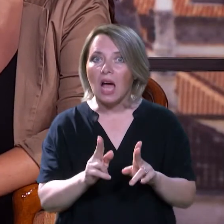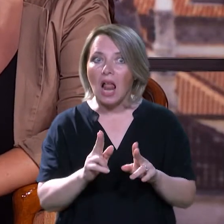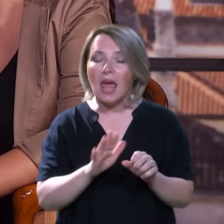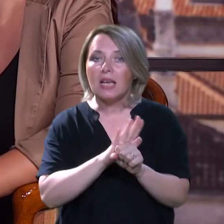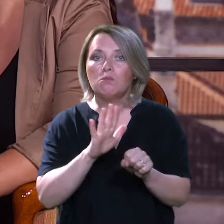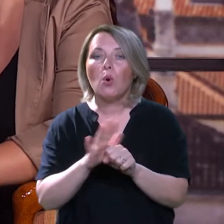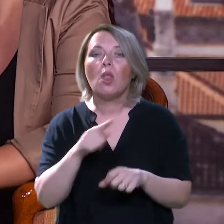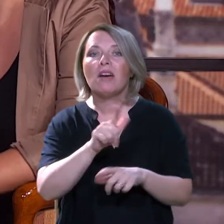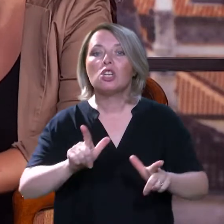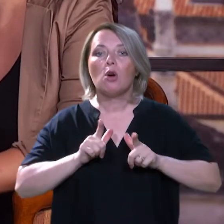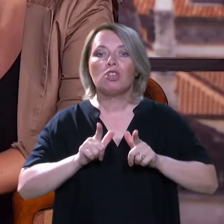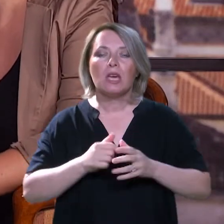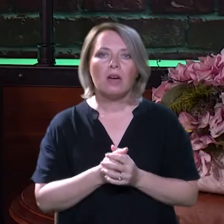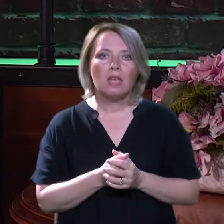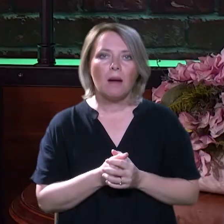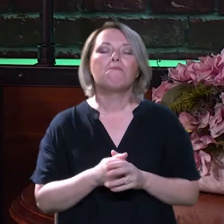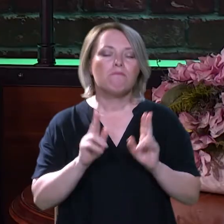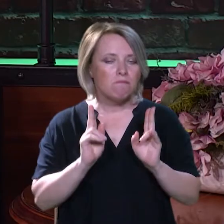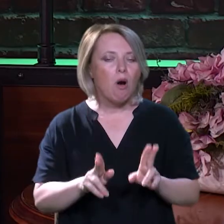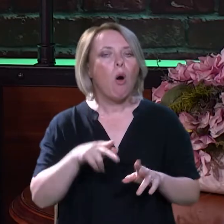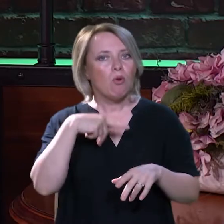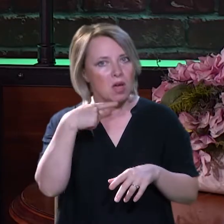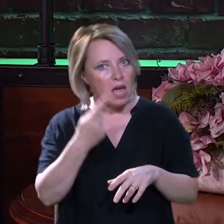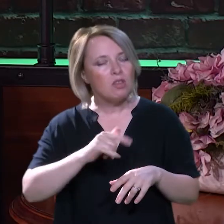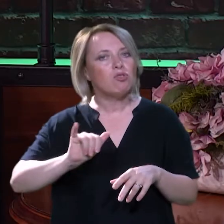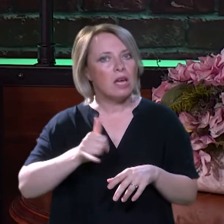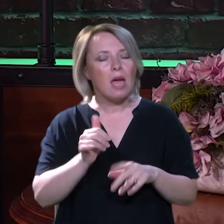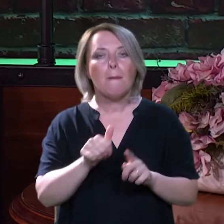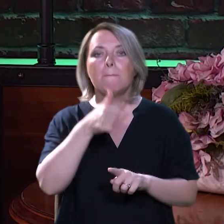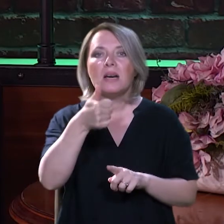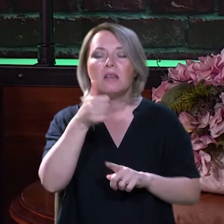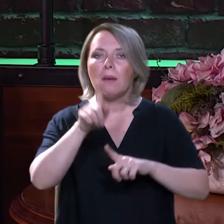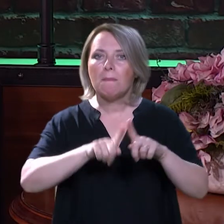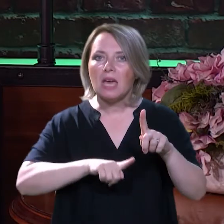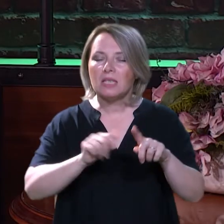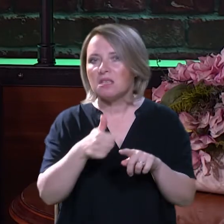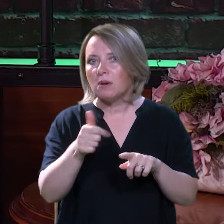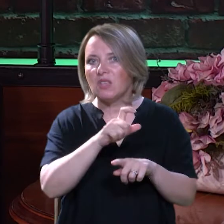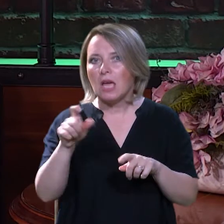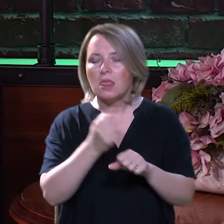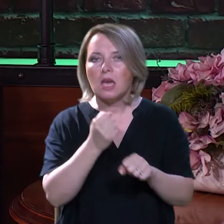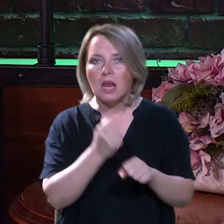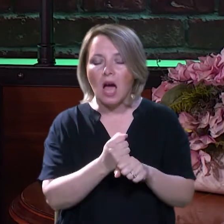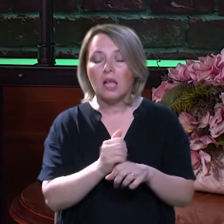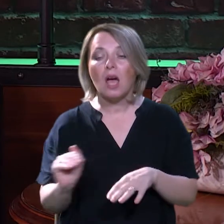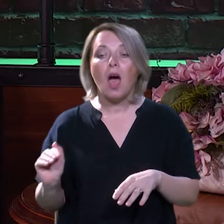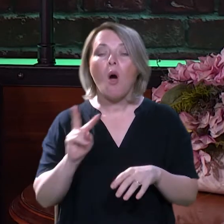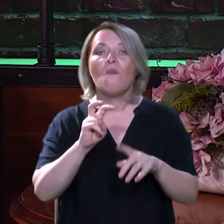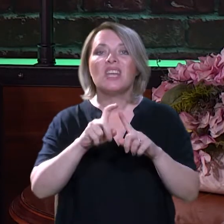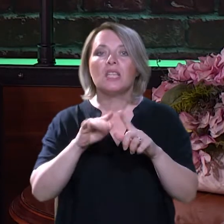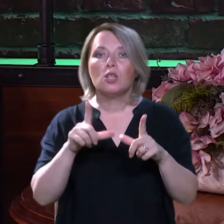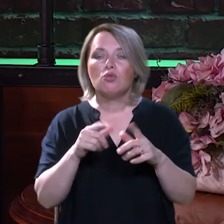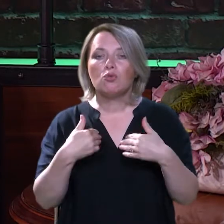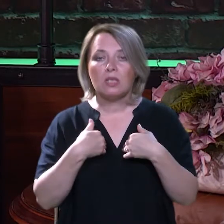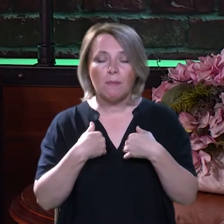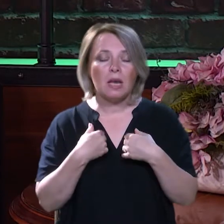je li ispunilo vaše očekivanja? Pa mogu reći da je. Dakle, prvi nekako mjesec, odnosno prvi tjedni rada u vrtiću su